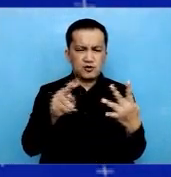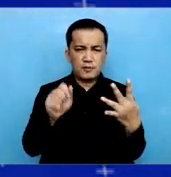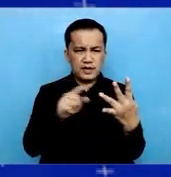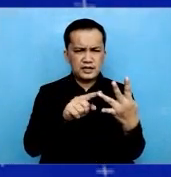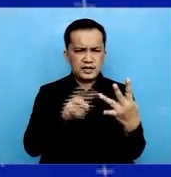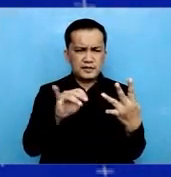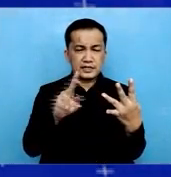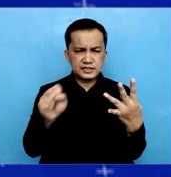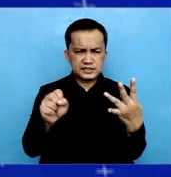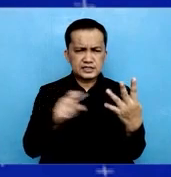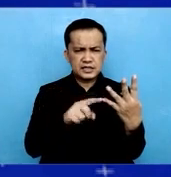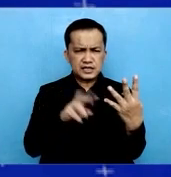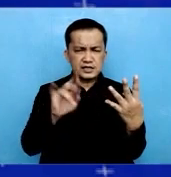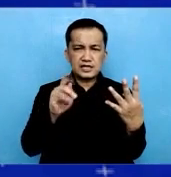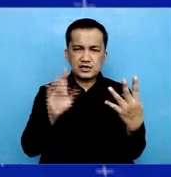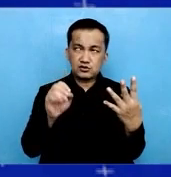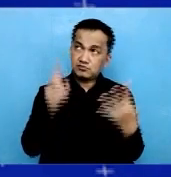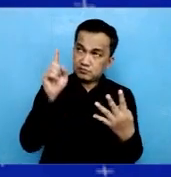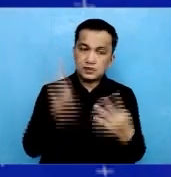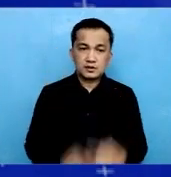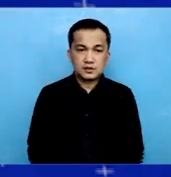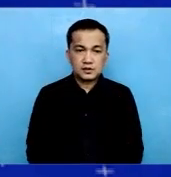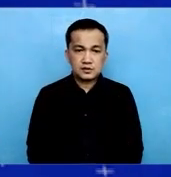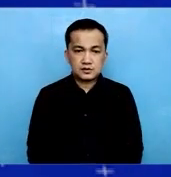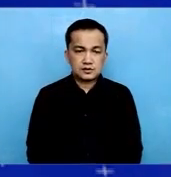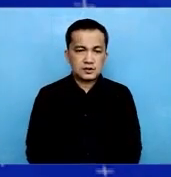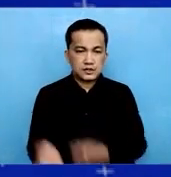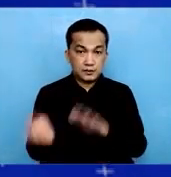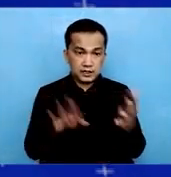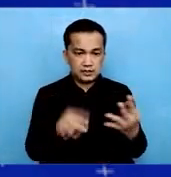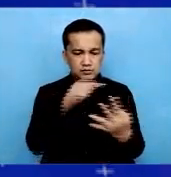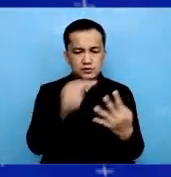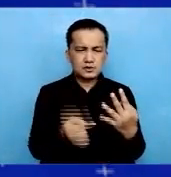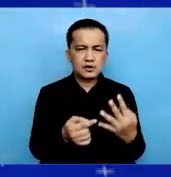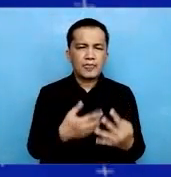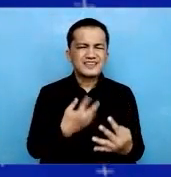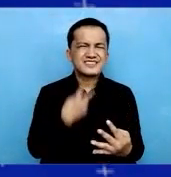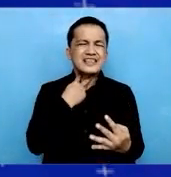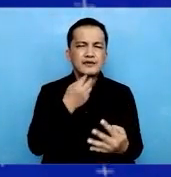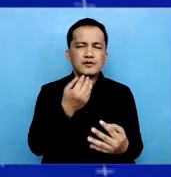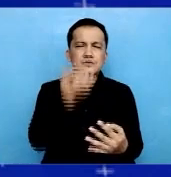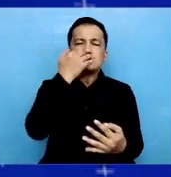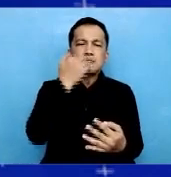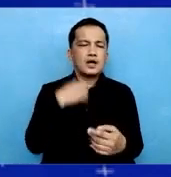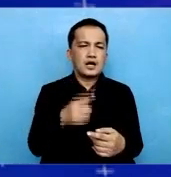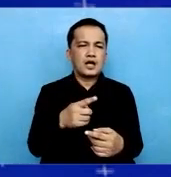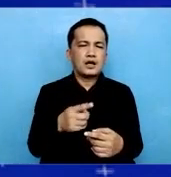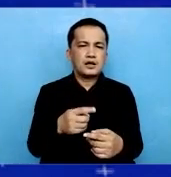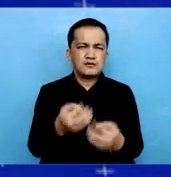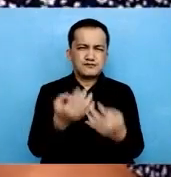Maricris Fernando at Renato Larua. Nasawi ang mga biktima dahil sa suffocation sa nalanghap nilang makapal na